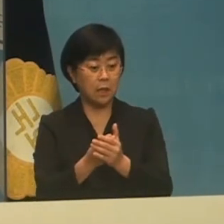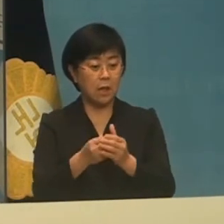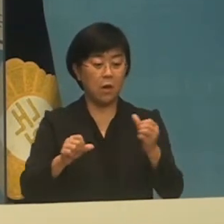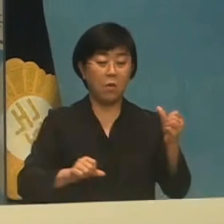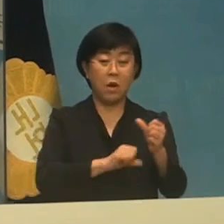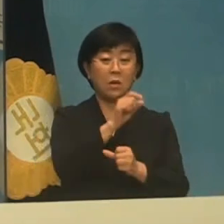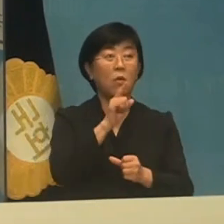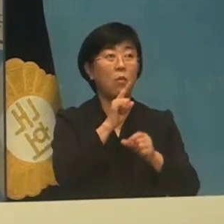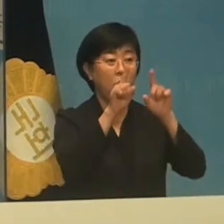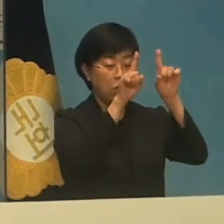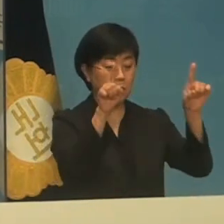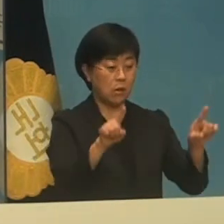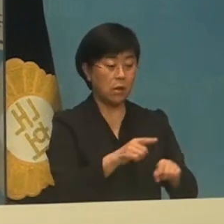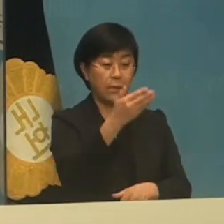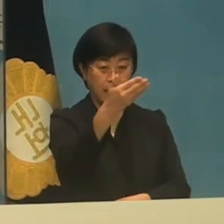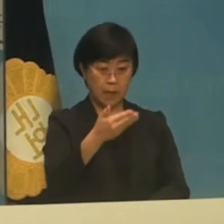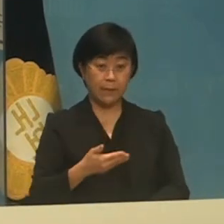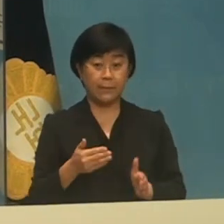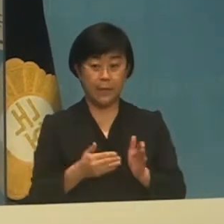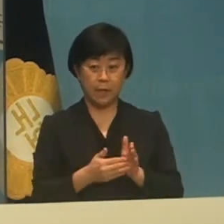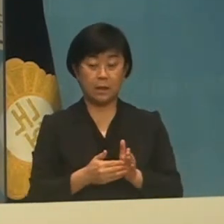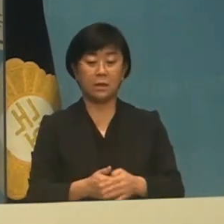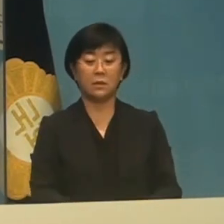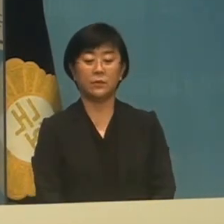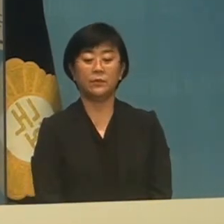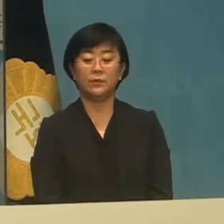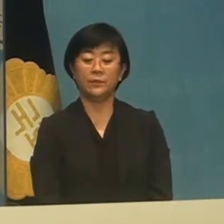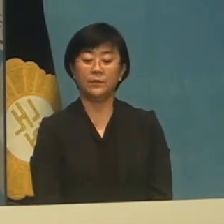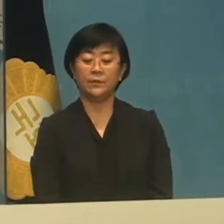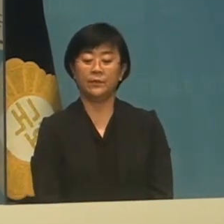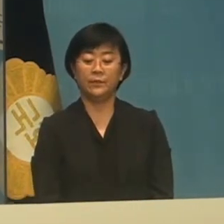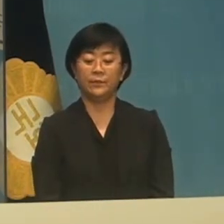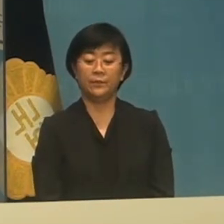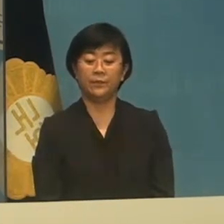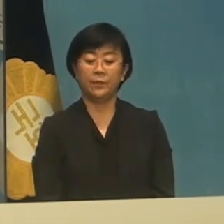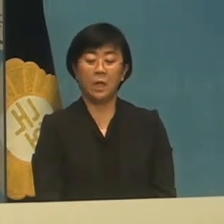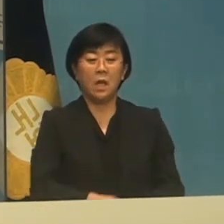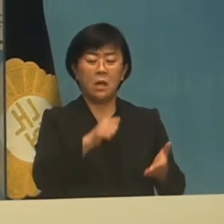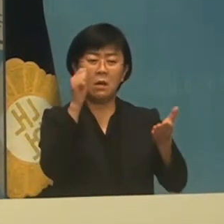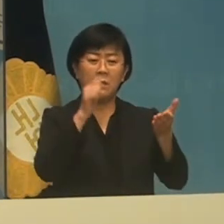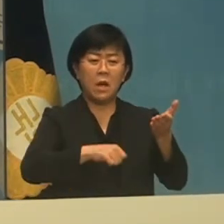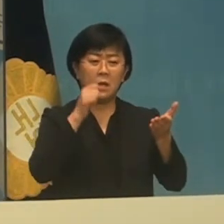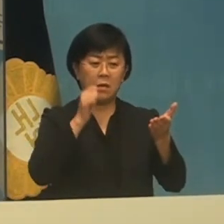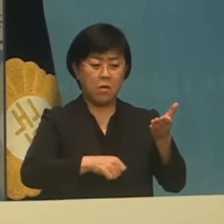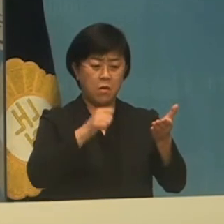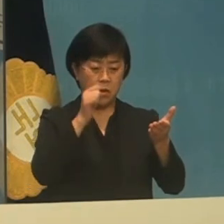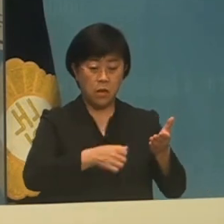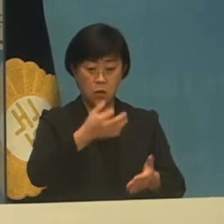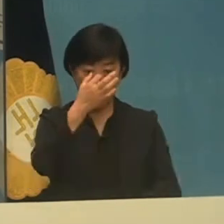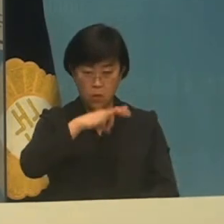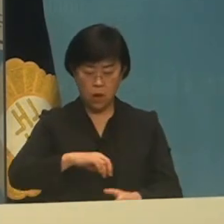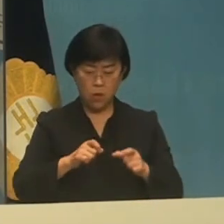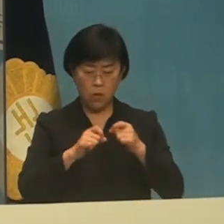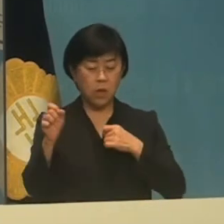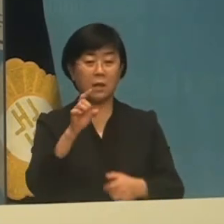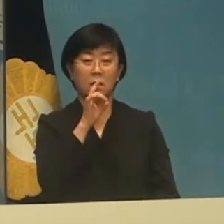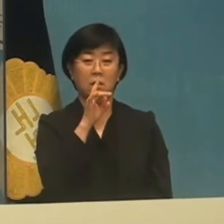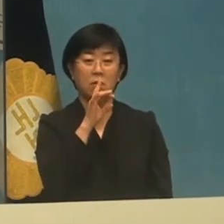작업환경 보고서를 받아보게 됩니다. 하지만 이 판결의 효과는 오래가지